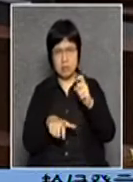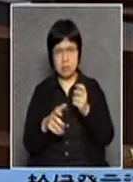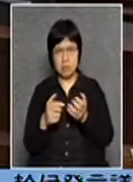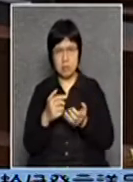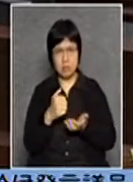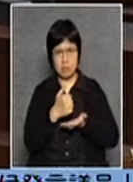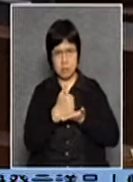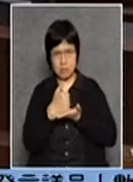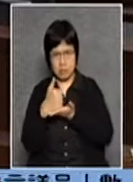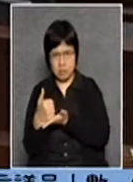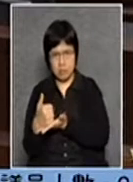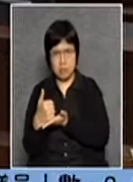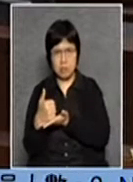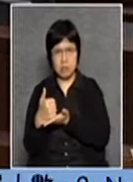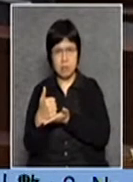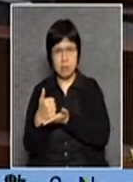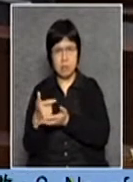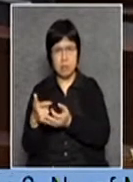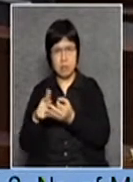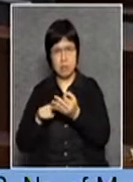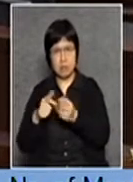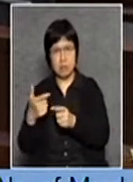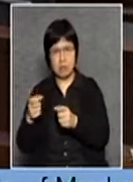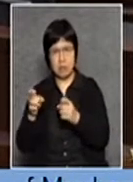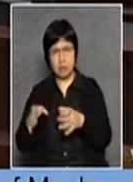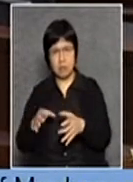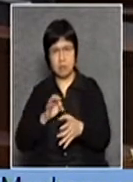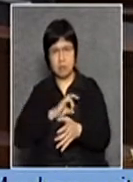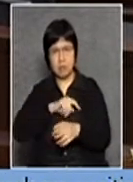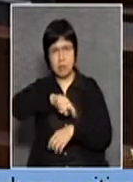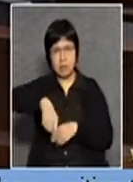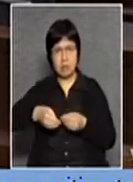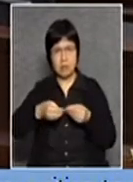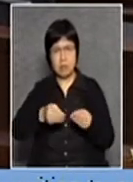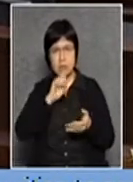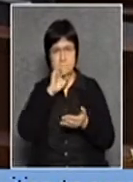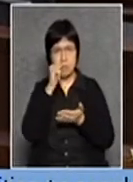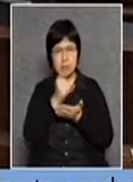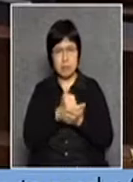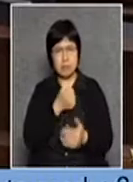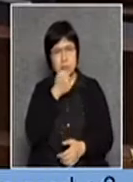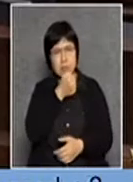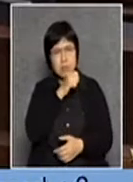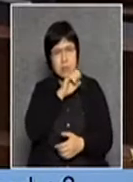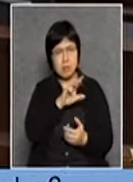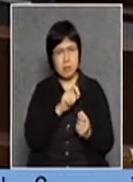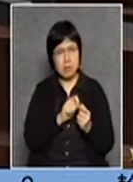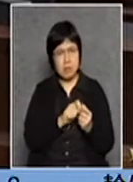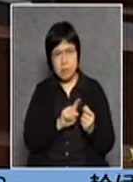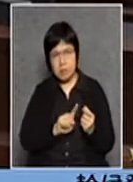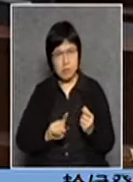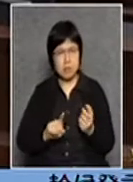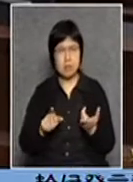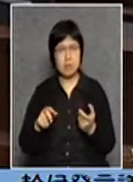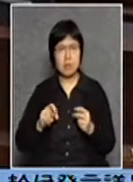個智庫舉辦的土地供應講座，但當傳媒查詢有關的詳情的時候，發展